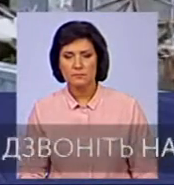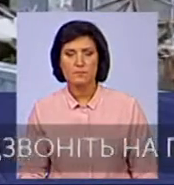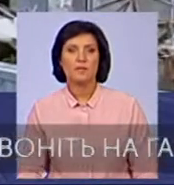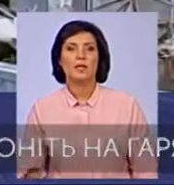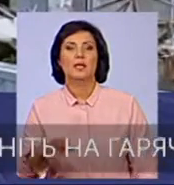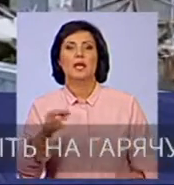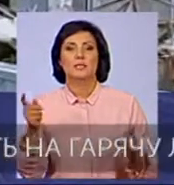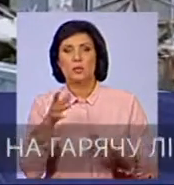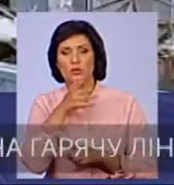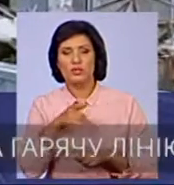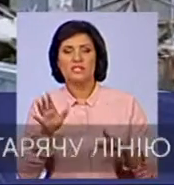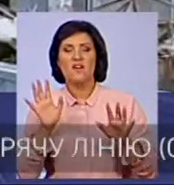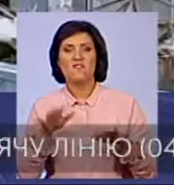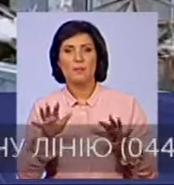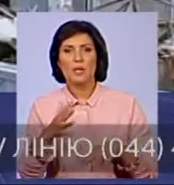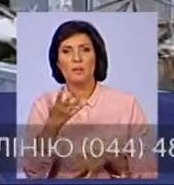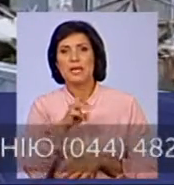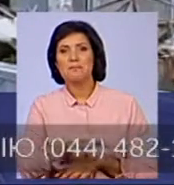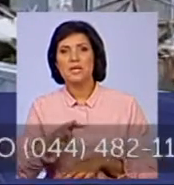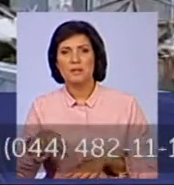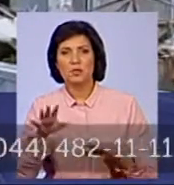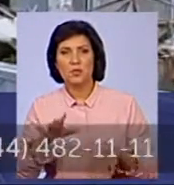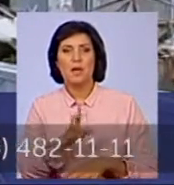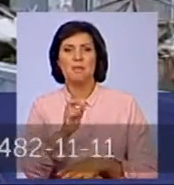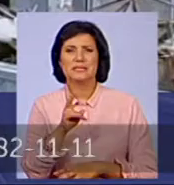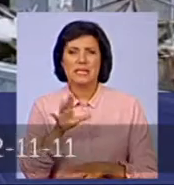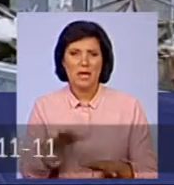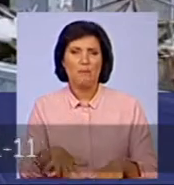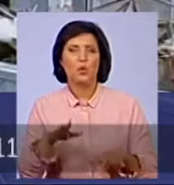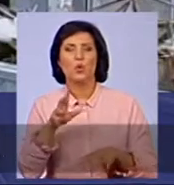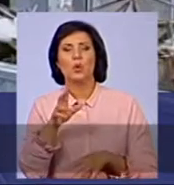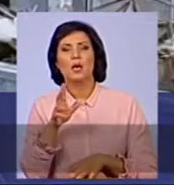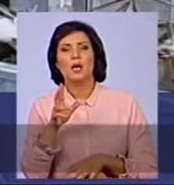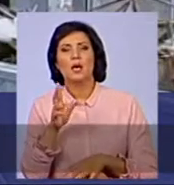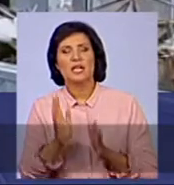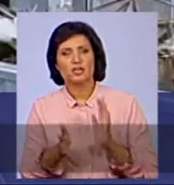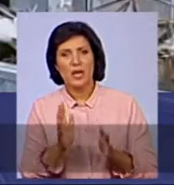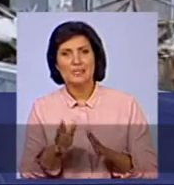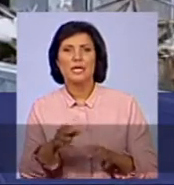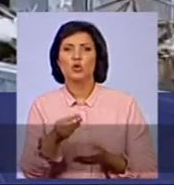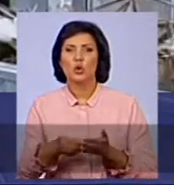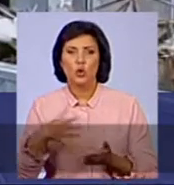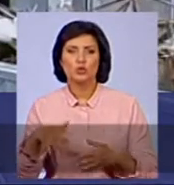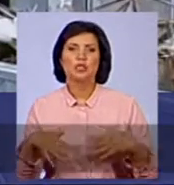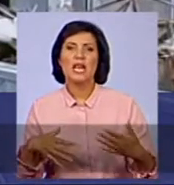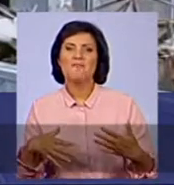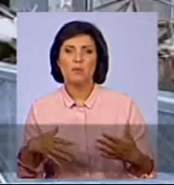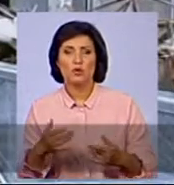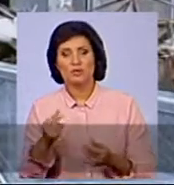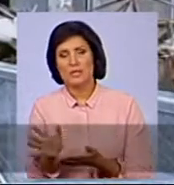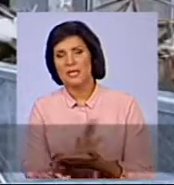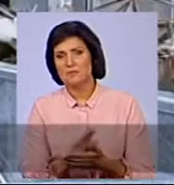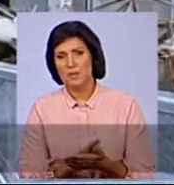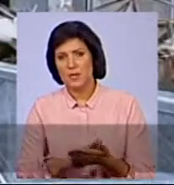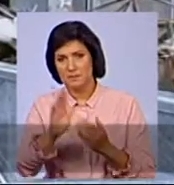За короткий час випало 5 мм опадів. Затопило Бесарабку, Хрещатик, Дорогожичі та Лівобережну. Наразі ведуться роботи з очистки ливневих стоків, які не